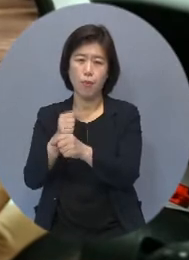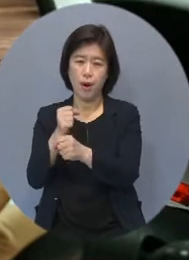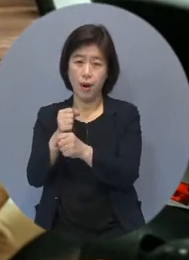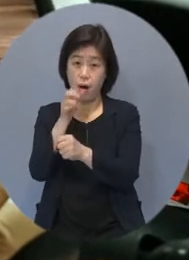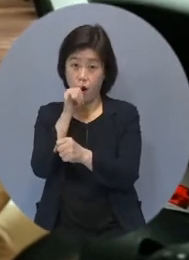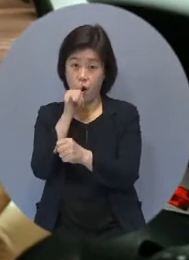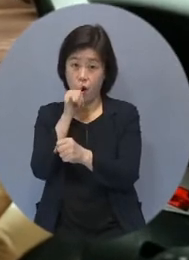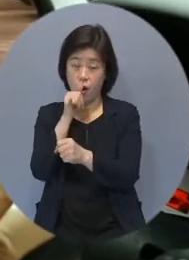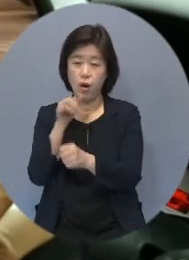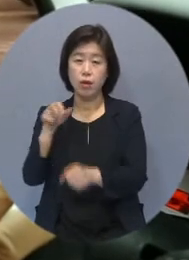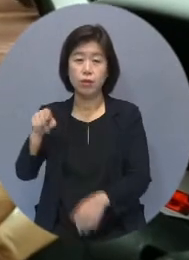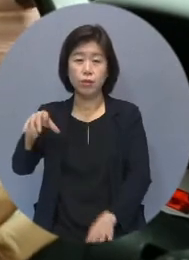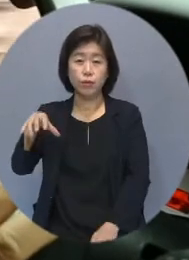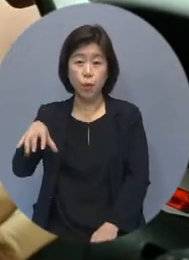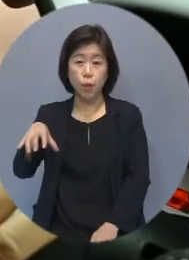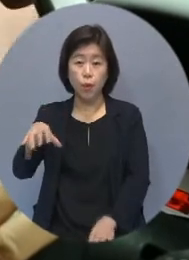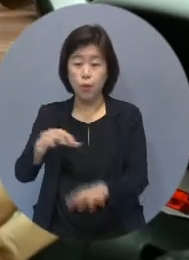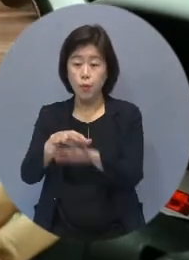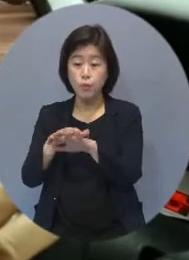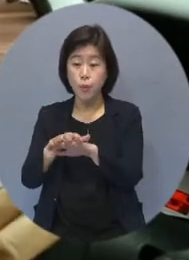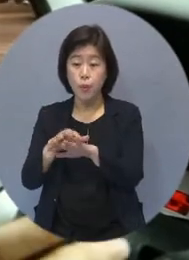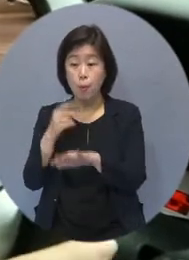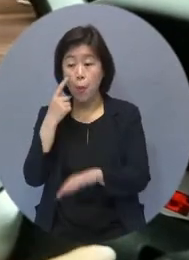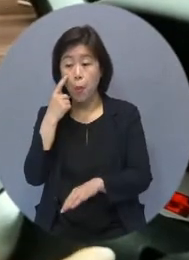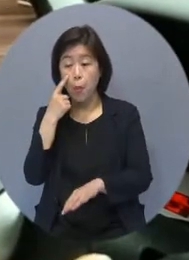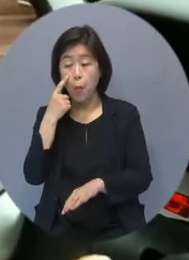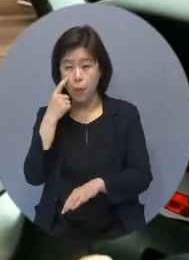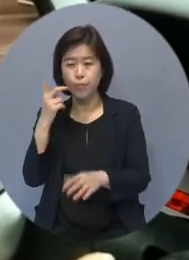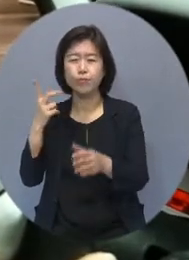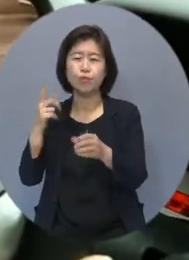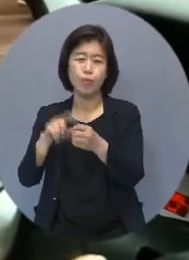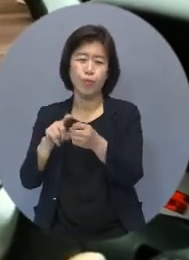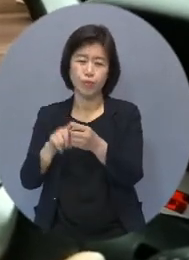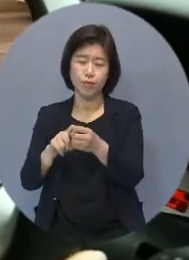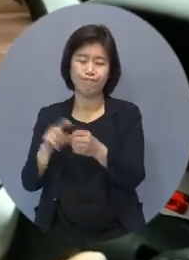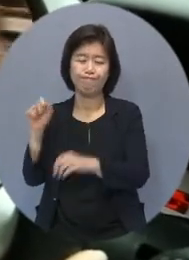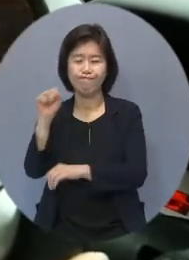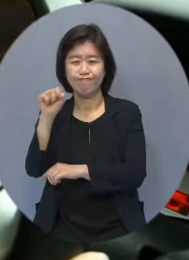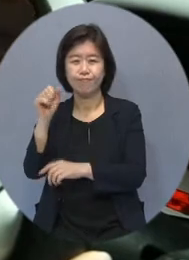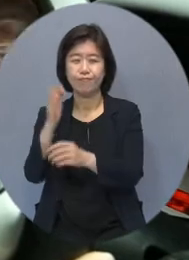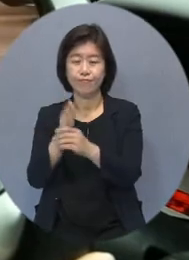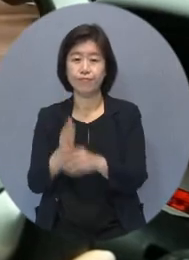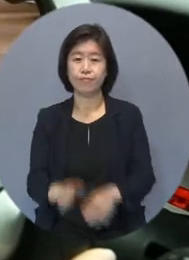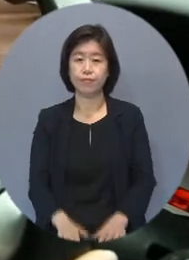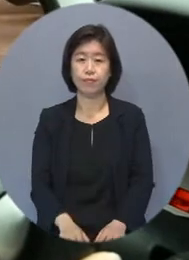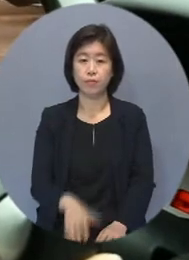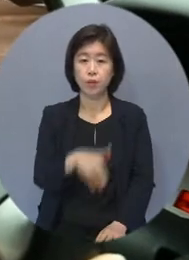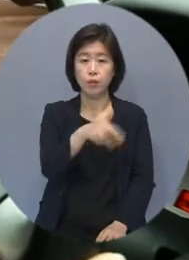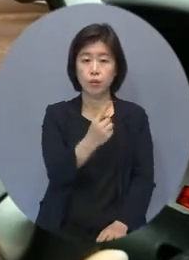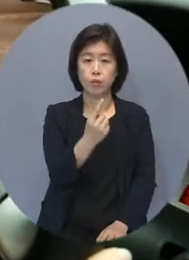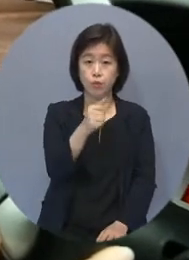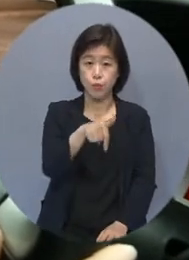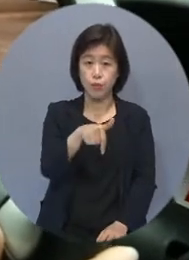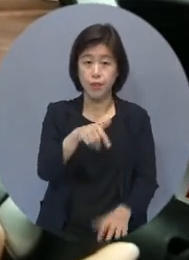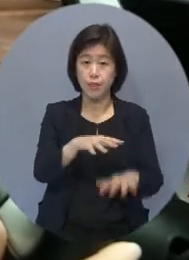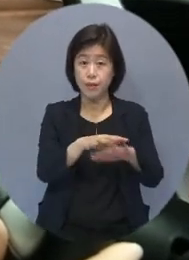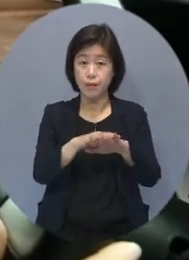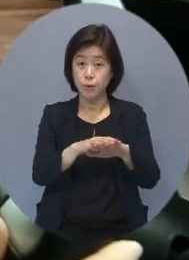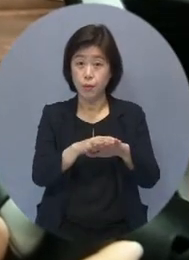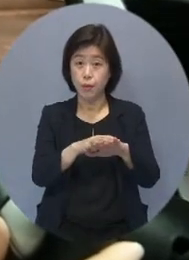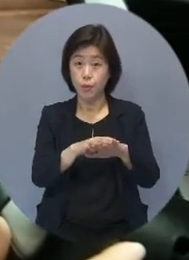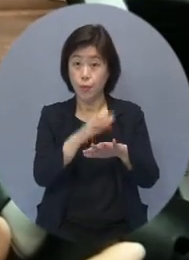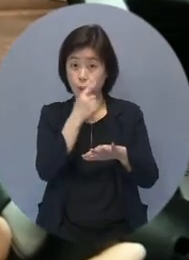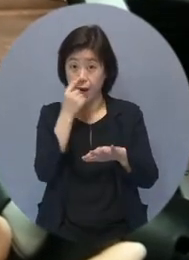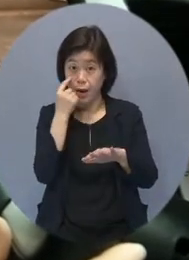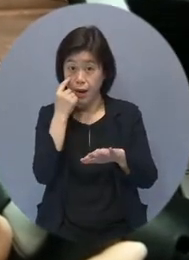그 지도를 지금 한번 보러 가고 있습니다. 아, 그럼 뭐, 그러니까 지도, 촉지도라는 거는 이제 확인차 잘 됐는지 안 됐는지 뭐